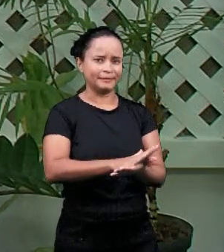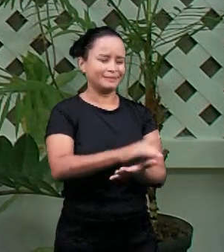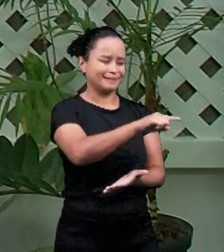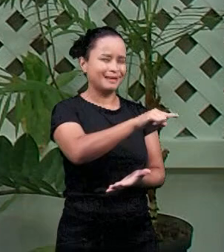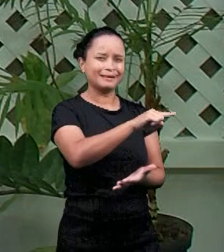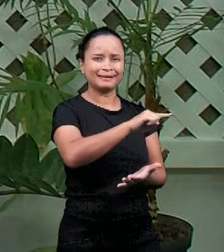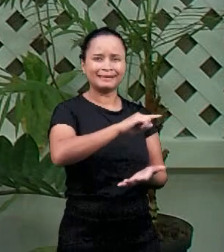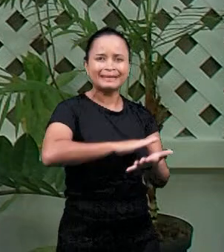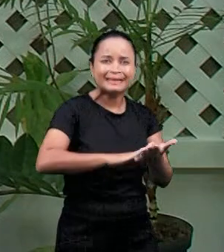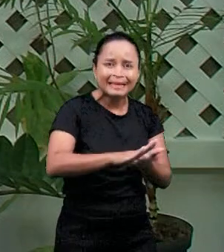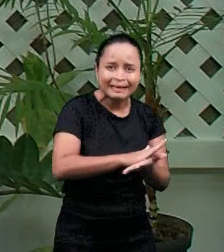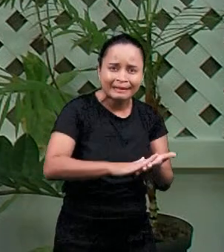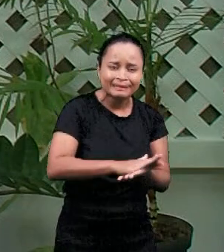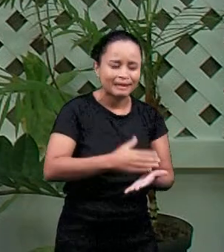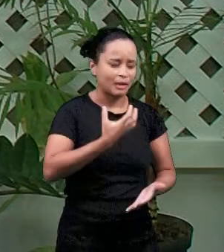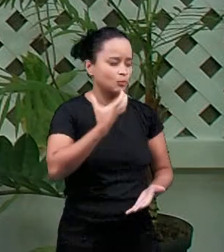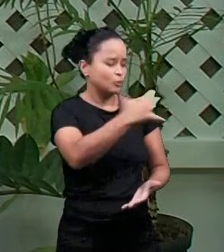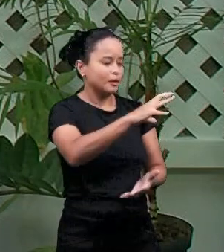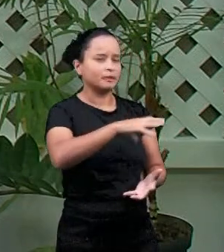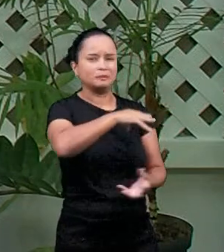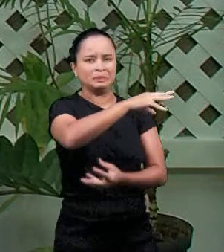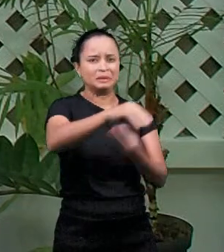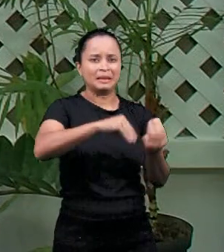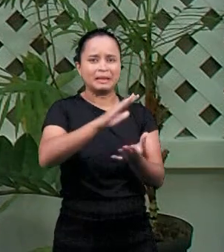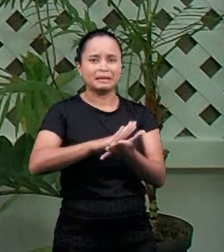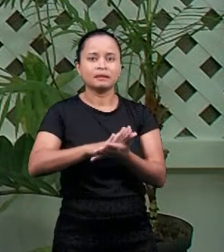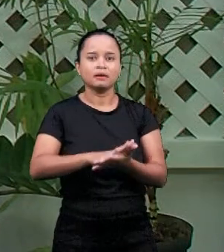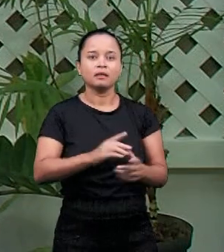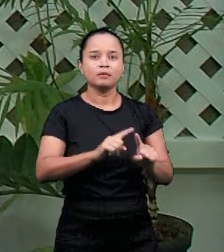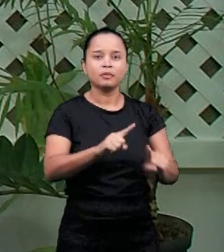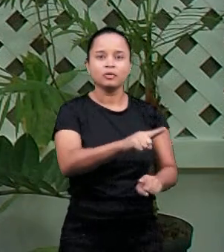contaminer. Et Achan a apporté